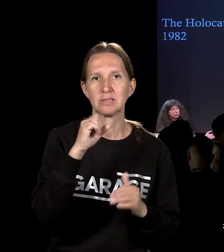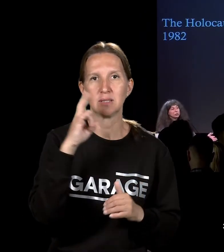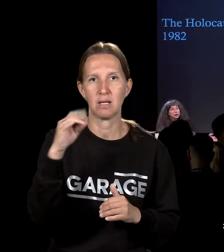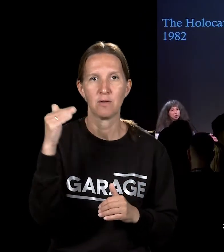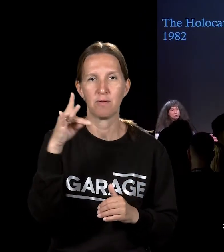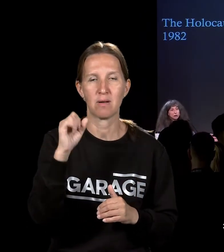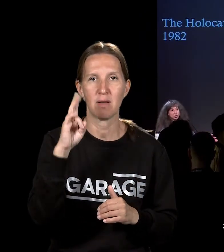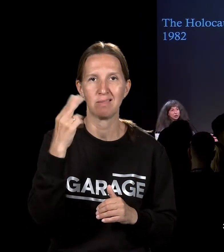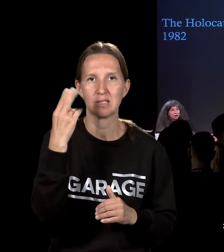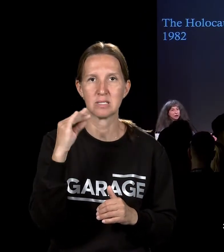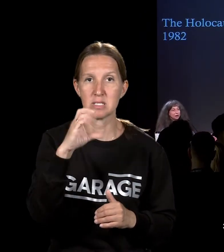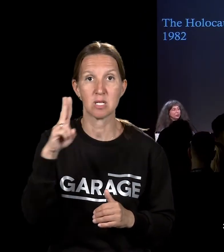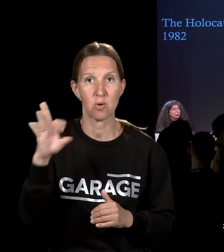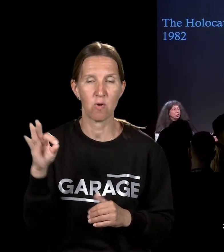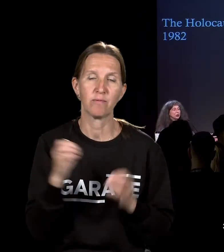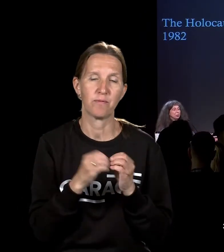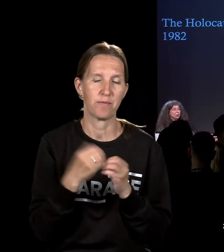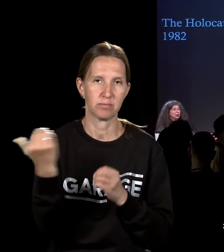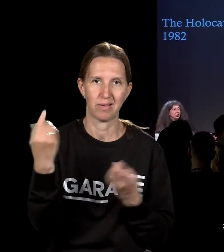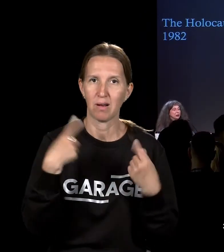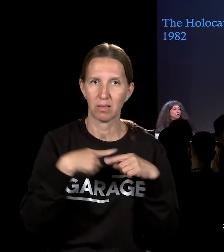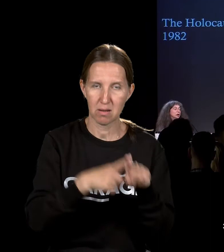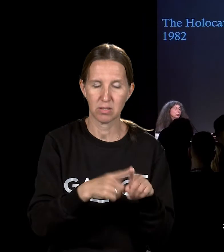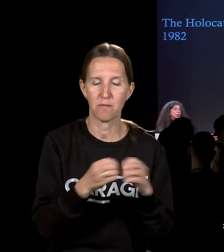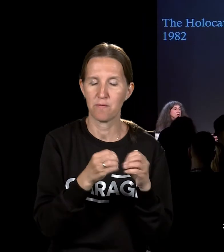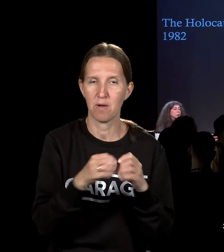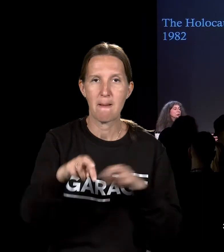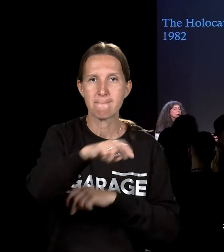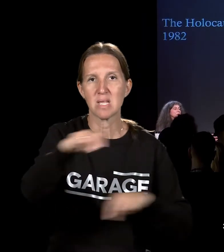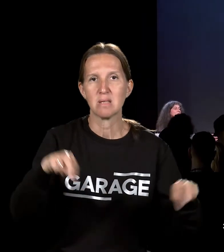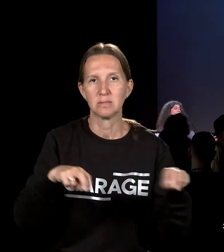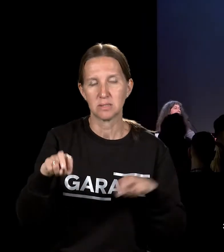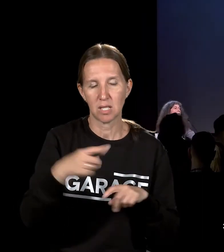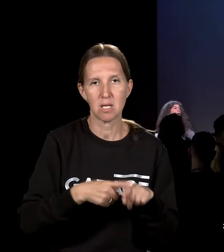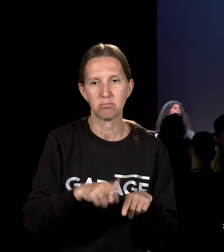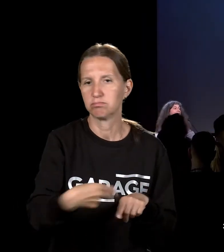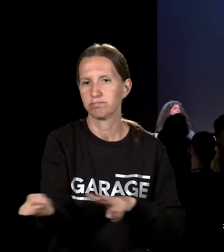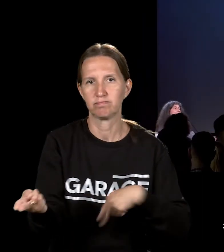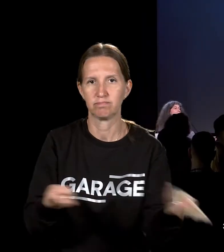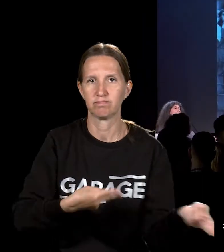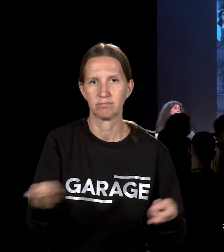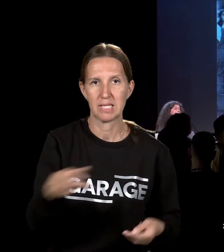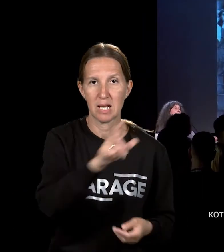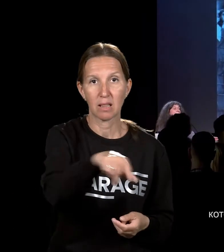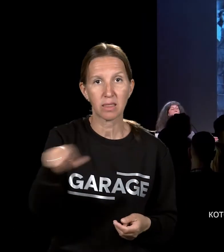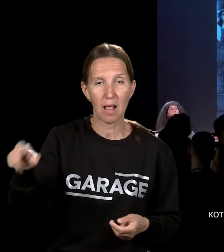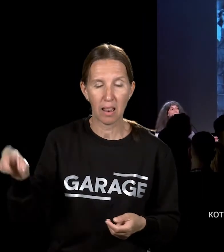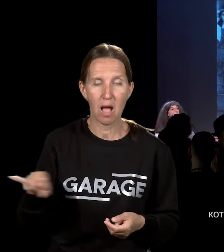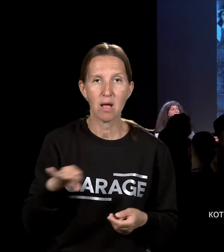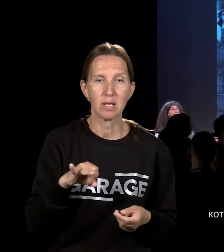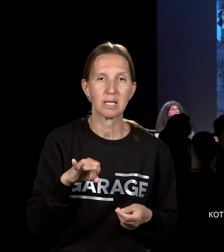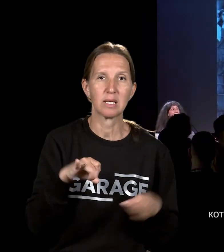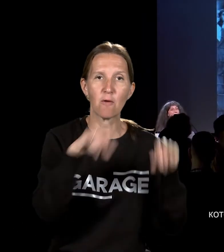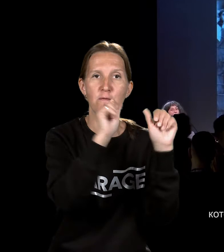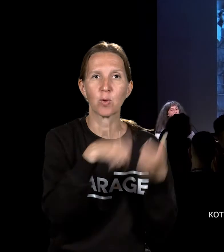с своей постоянной техникой, в той же самой мизансцени, с этими разбросанными телами, и с фигурой, которую он копирует по